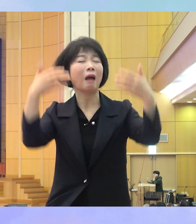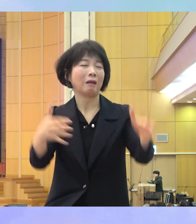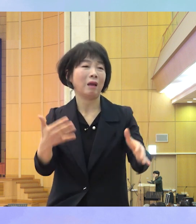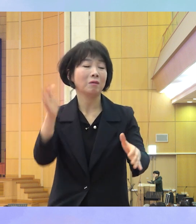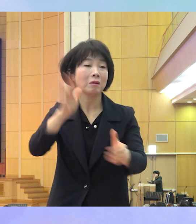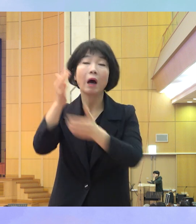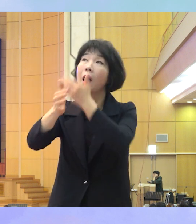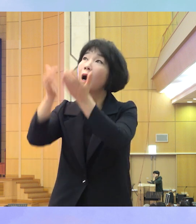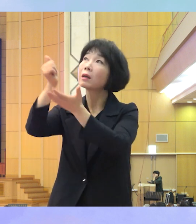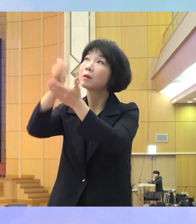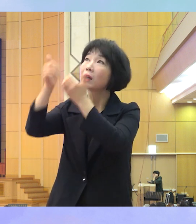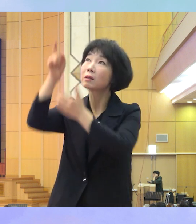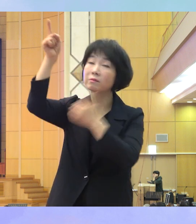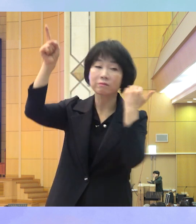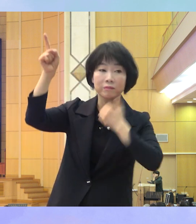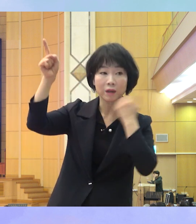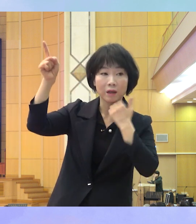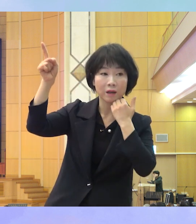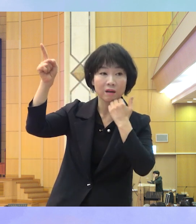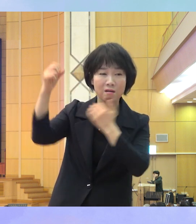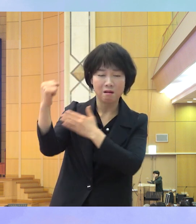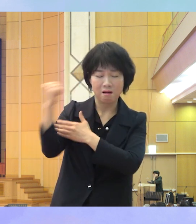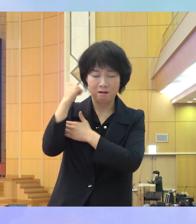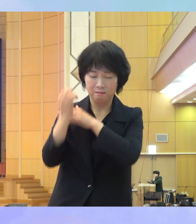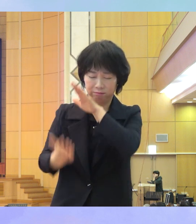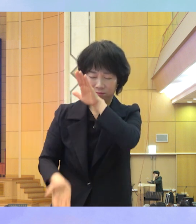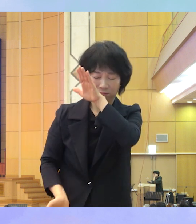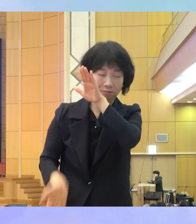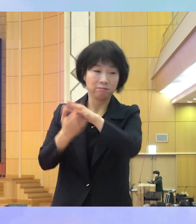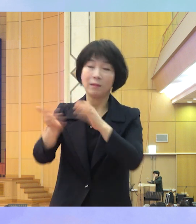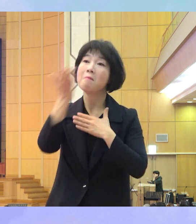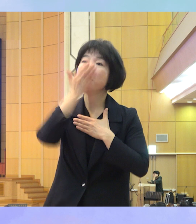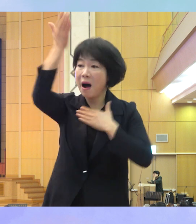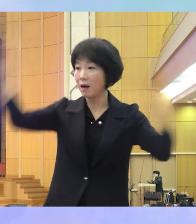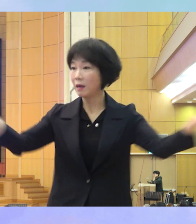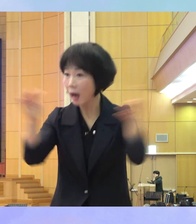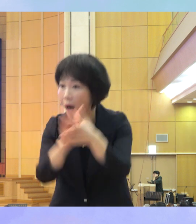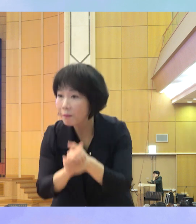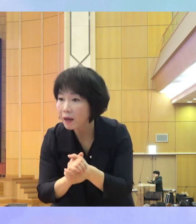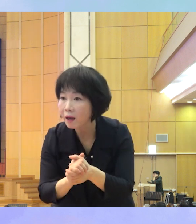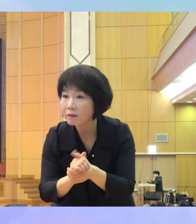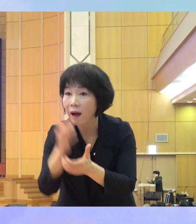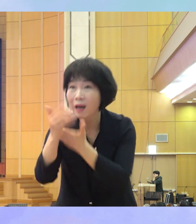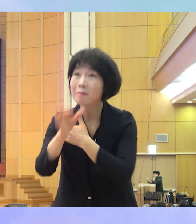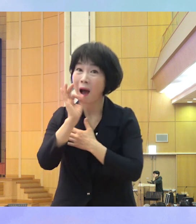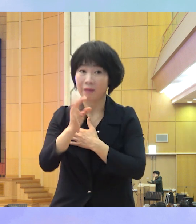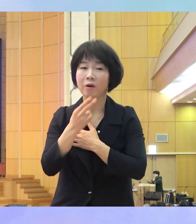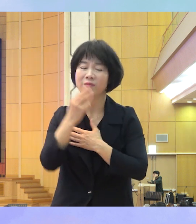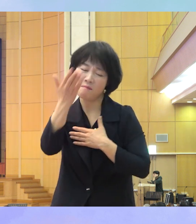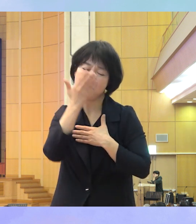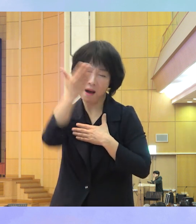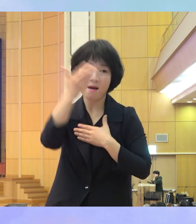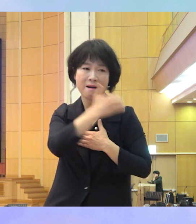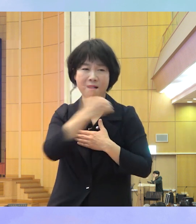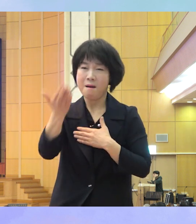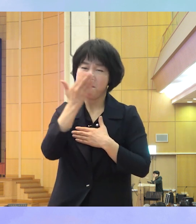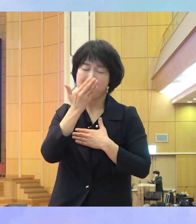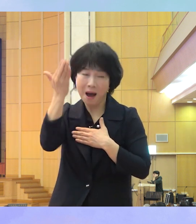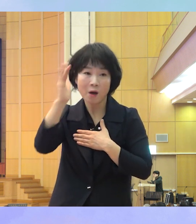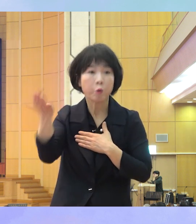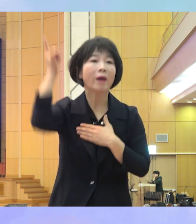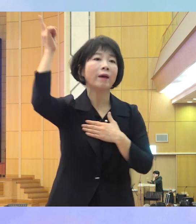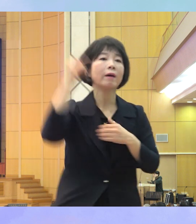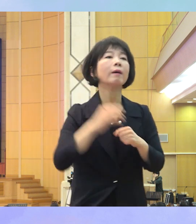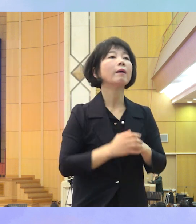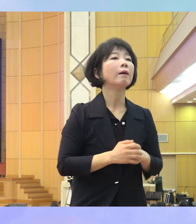할 수 있는 것도 있고 할 수 없는 것도 있고, 그렇지만은 하나님은 능치 못함이 없다는 것입니다. 기한이